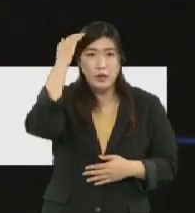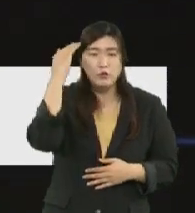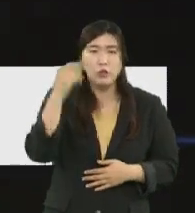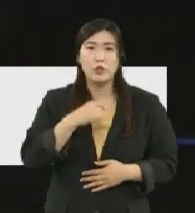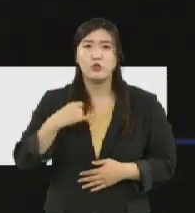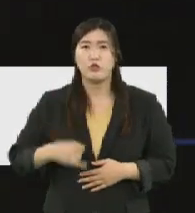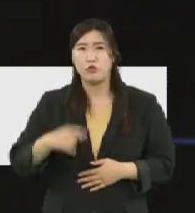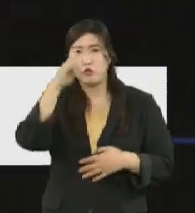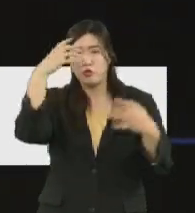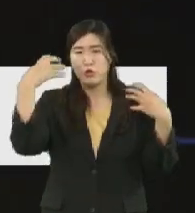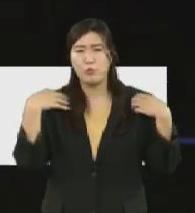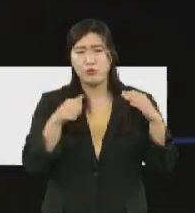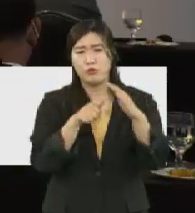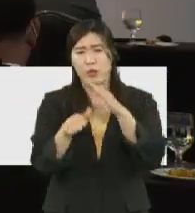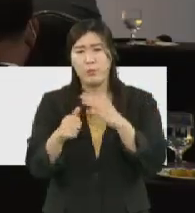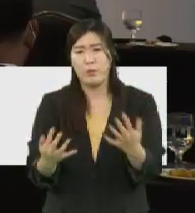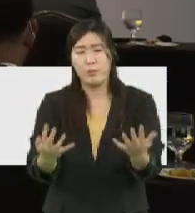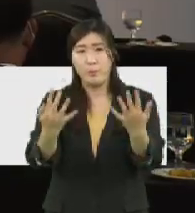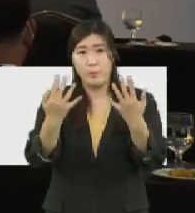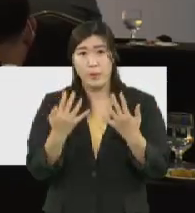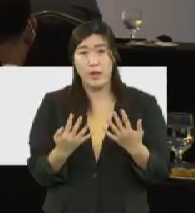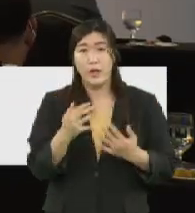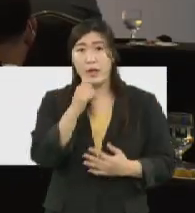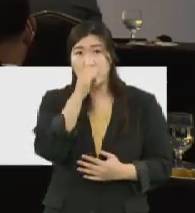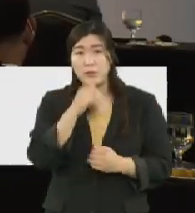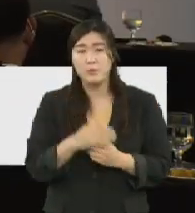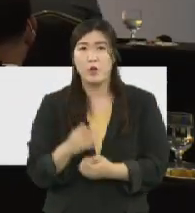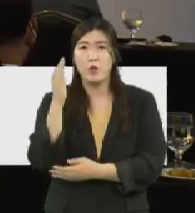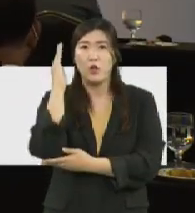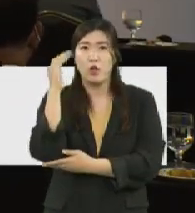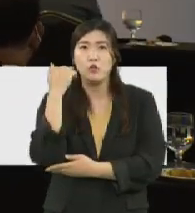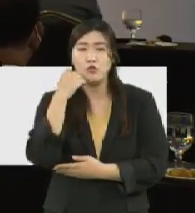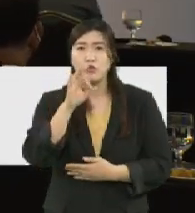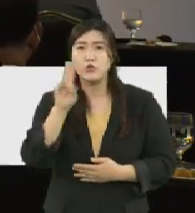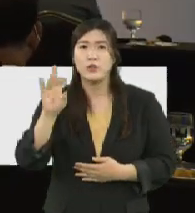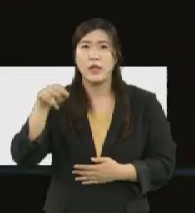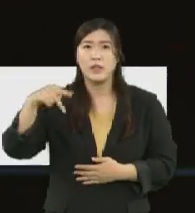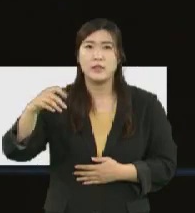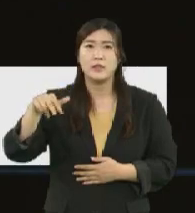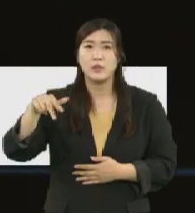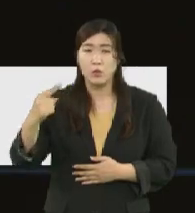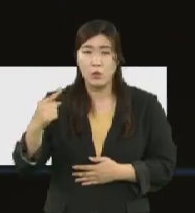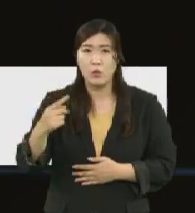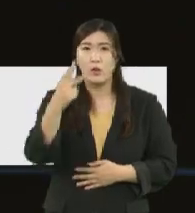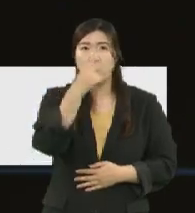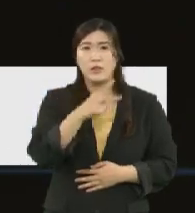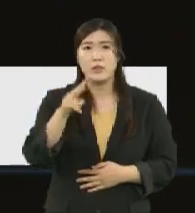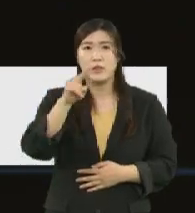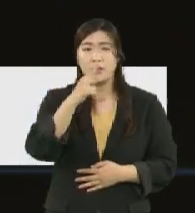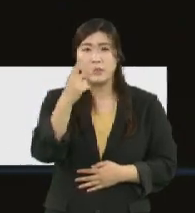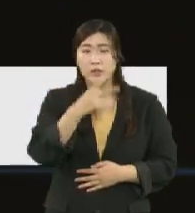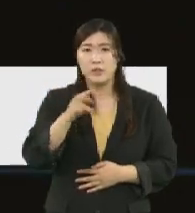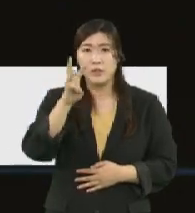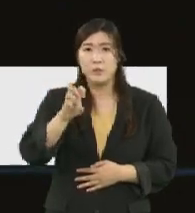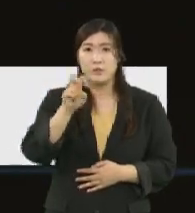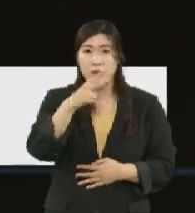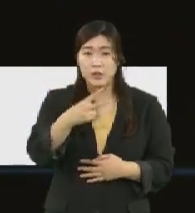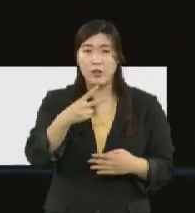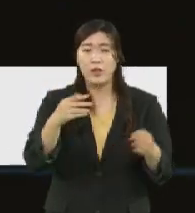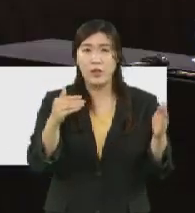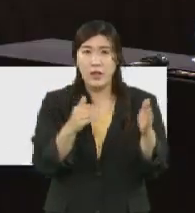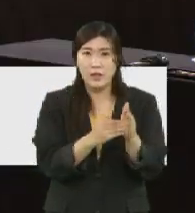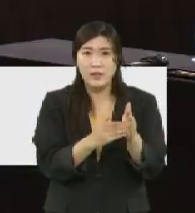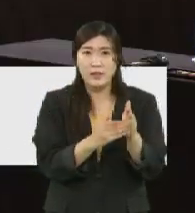중국의 지방 정부 대표들이 참석했고 양승조 충남지사 는 2035년까지 온실가스 배출량의